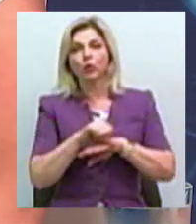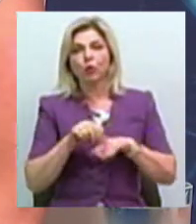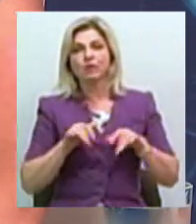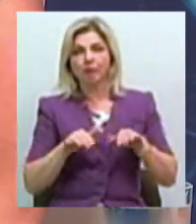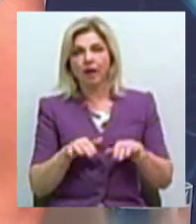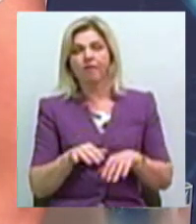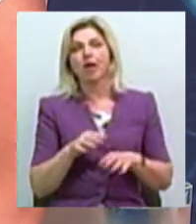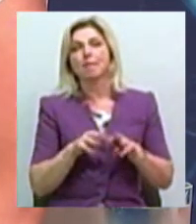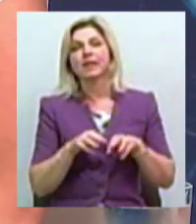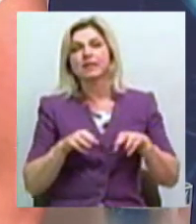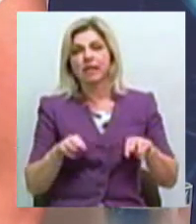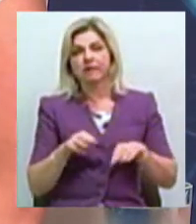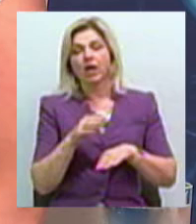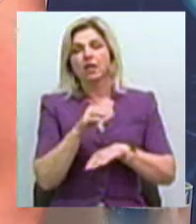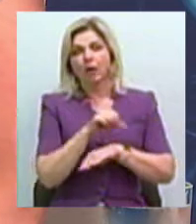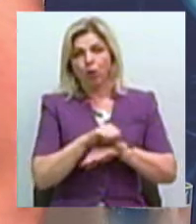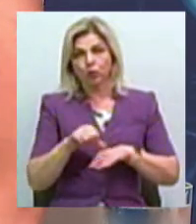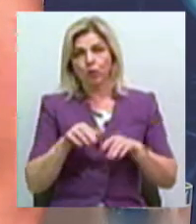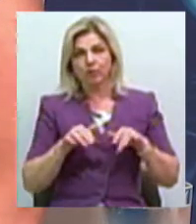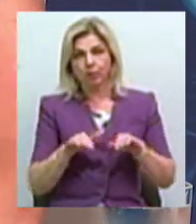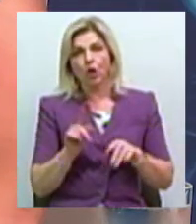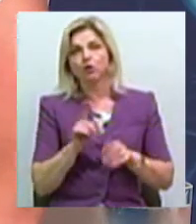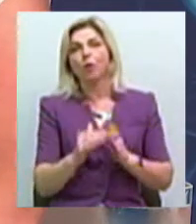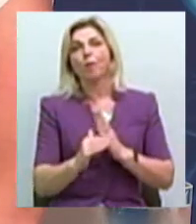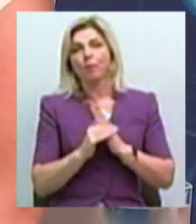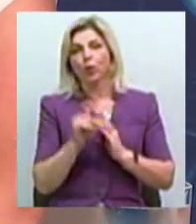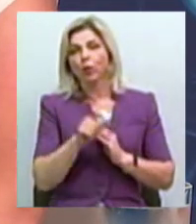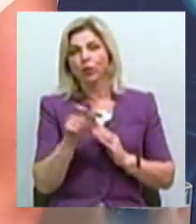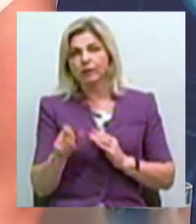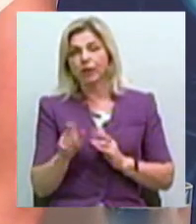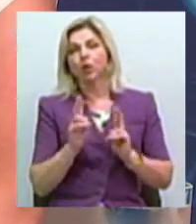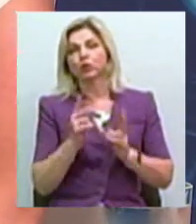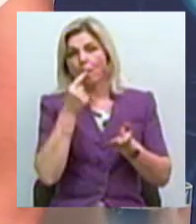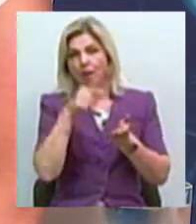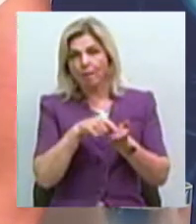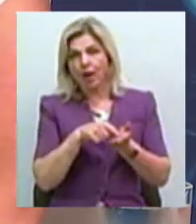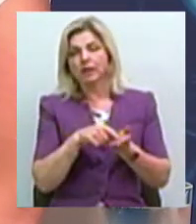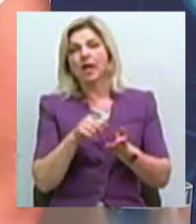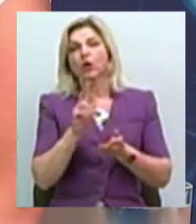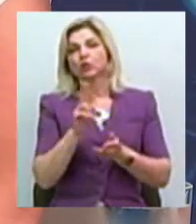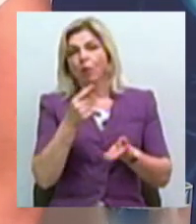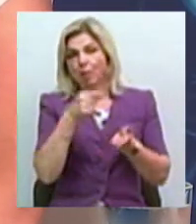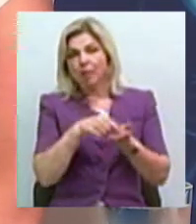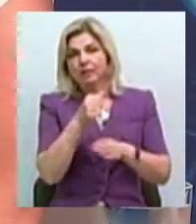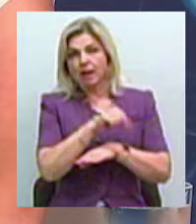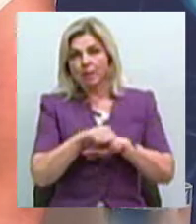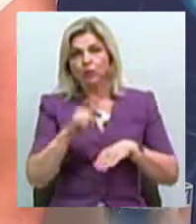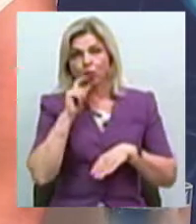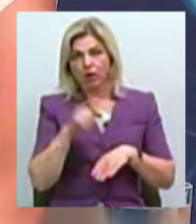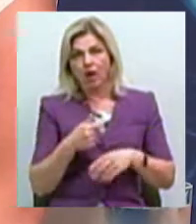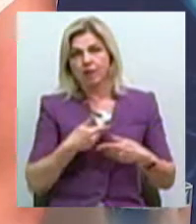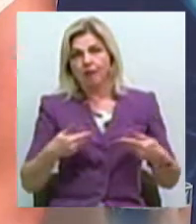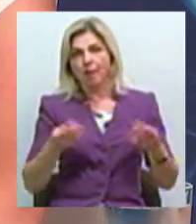Міністерство закордонних справ, тому що для того, щоб допомогти тим людям, які потрапили в ситуацію торгівлі людьми, які перебувають за межами України, звичайно, нам потрібна допомога